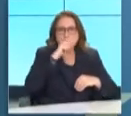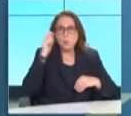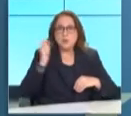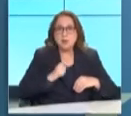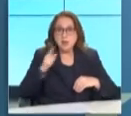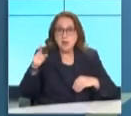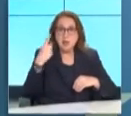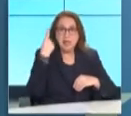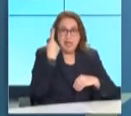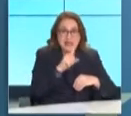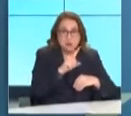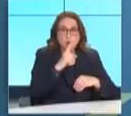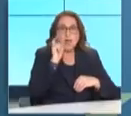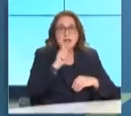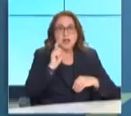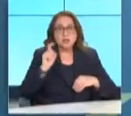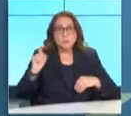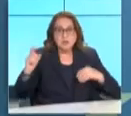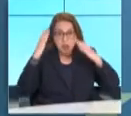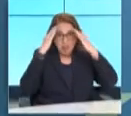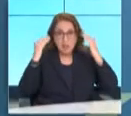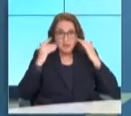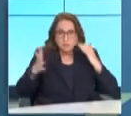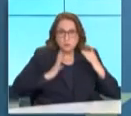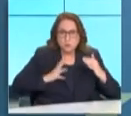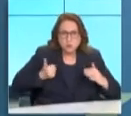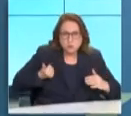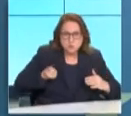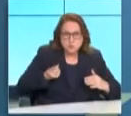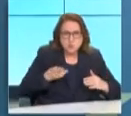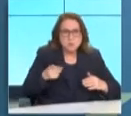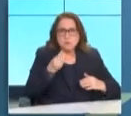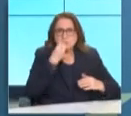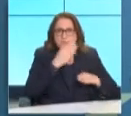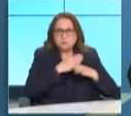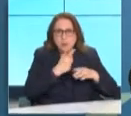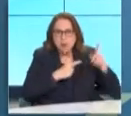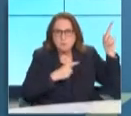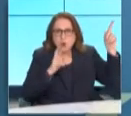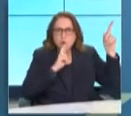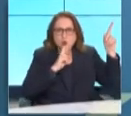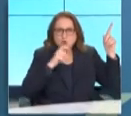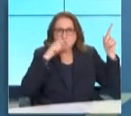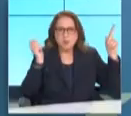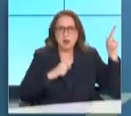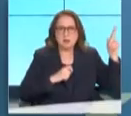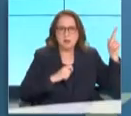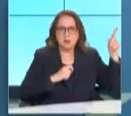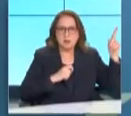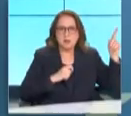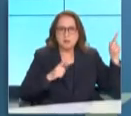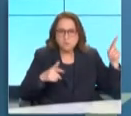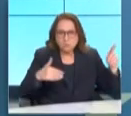γι' αυτό και ήταν πολύ θετική η πρωτοβουλία που ανέλαβε ο πρόεδρος Μακρόν, για να μπορέσουμε σε παγκόσμιο επίπεδο να δούμε πώς μπορούμε από τώρα